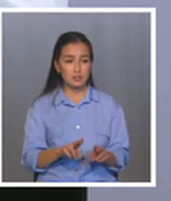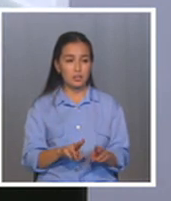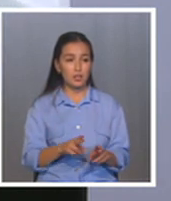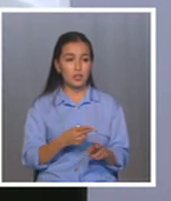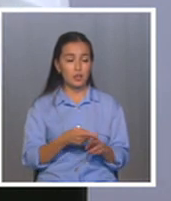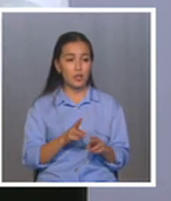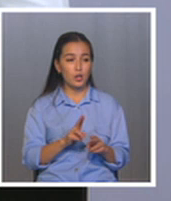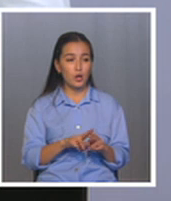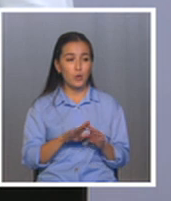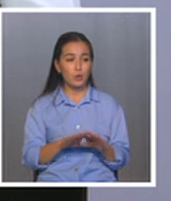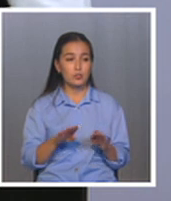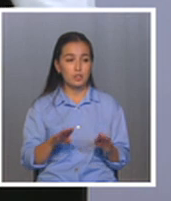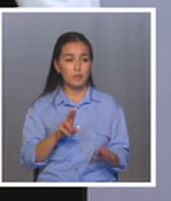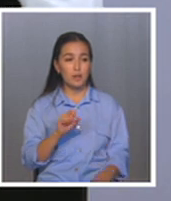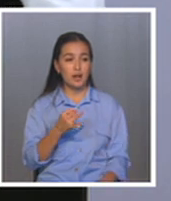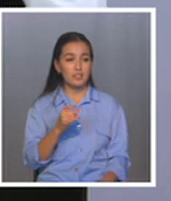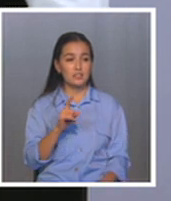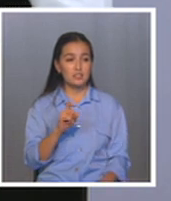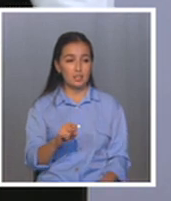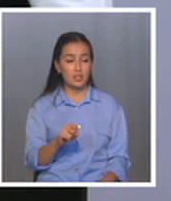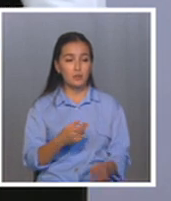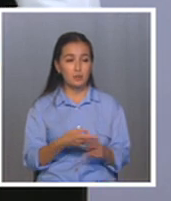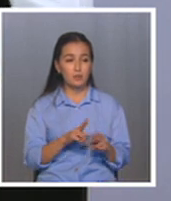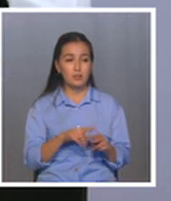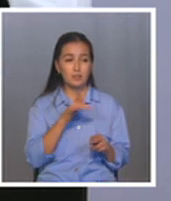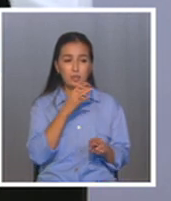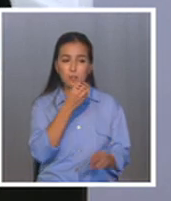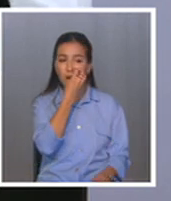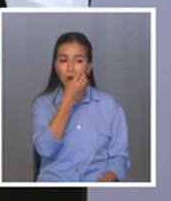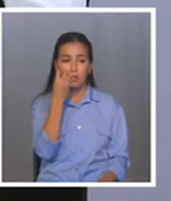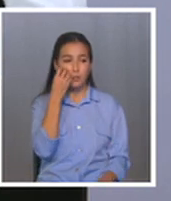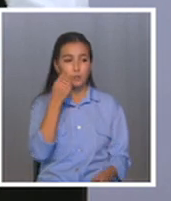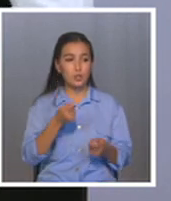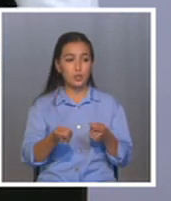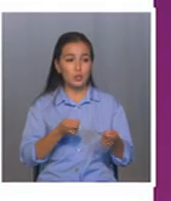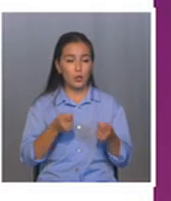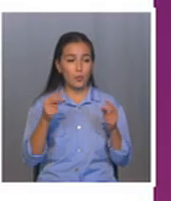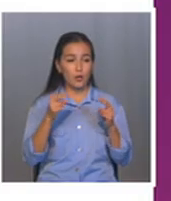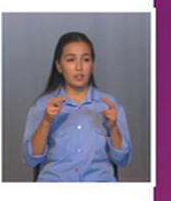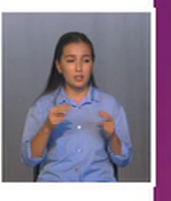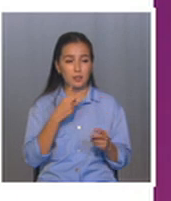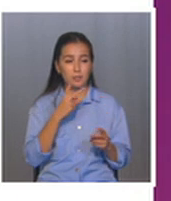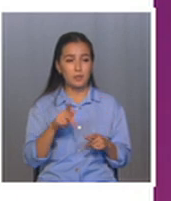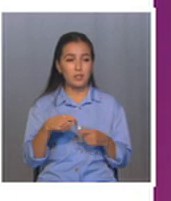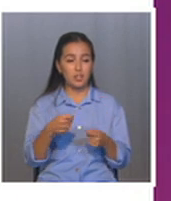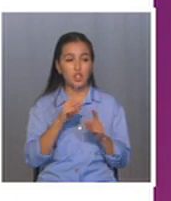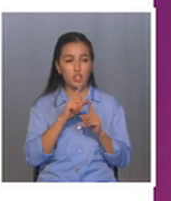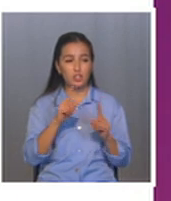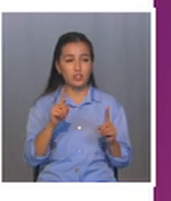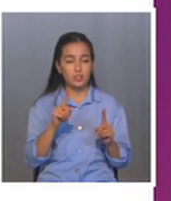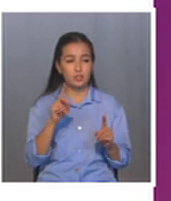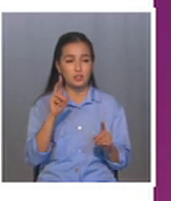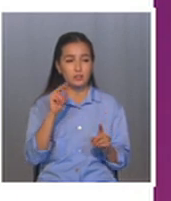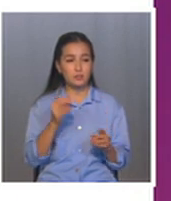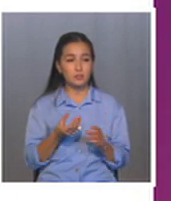Оқушылар, пайза сол кезде монғол билеушілерінің куәлікке беретін ерекше белгілері болып